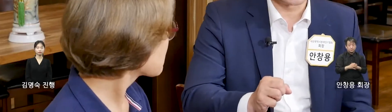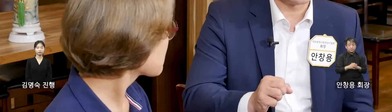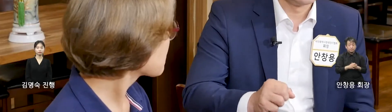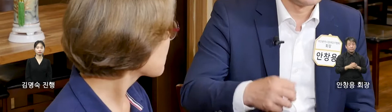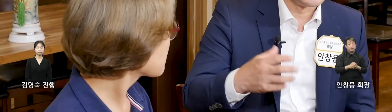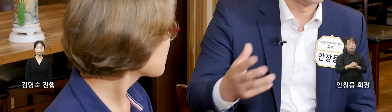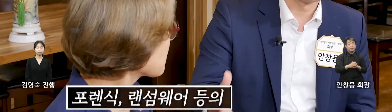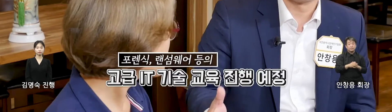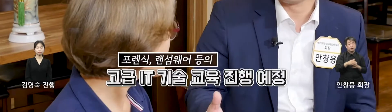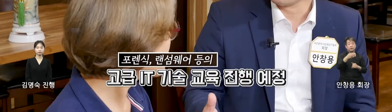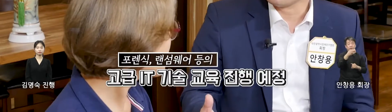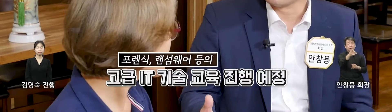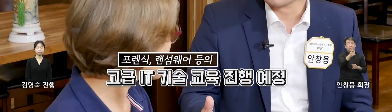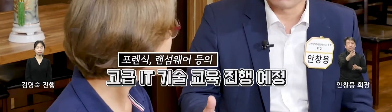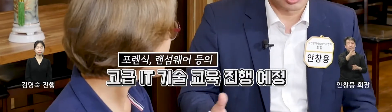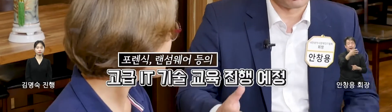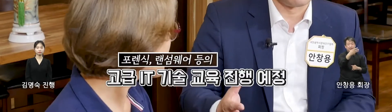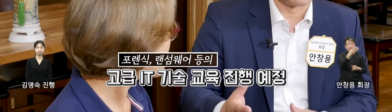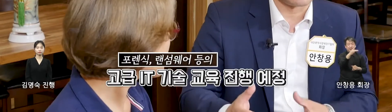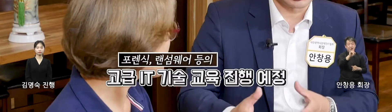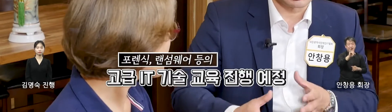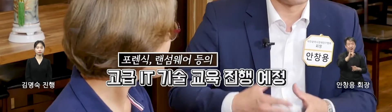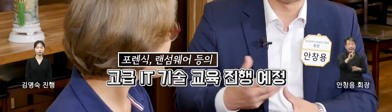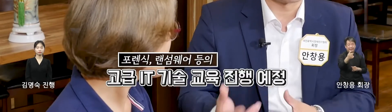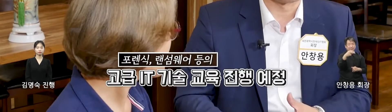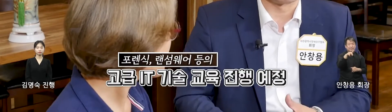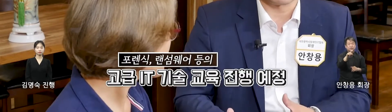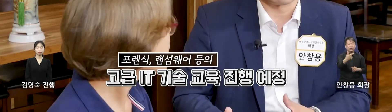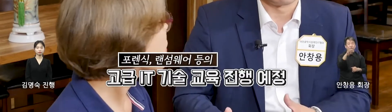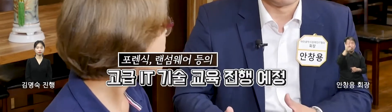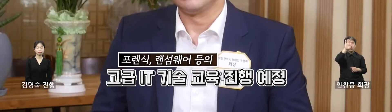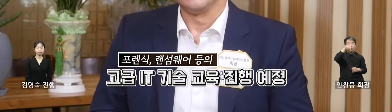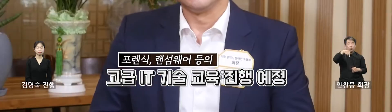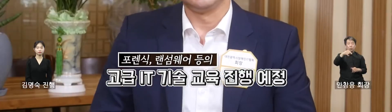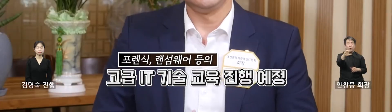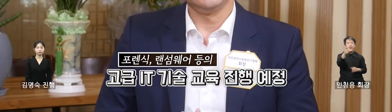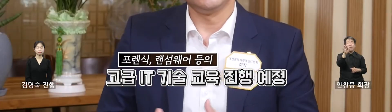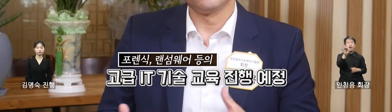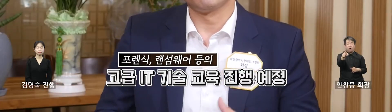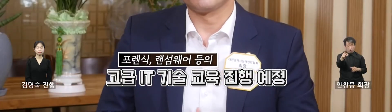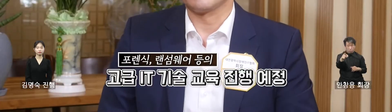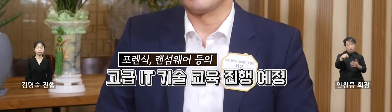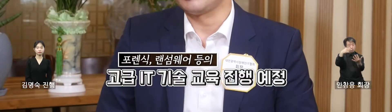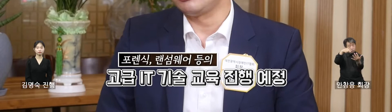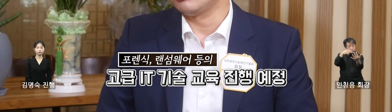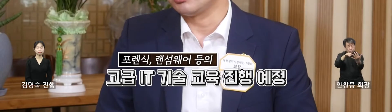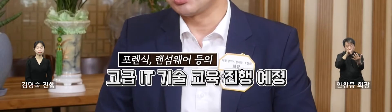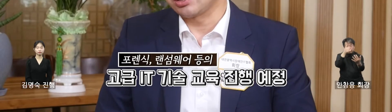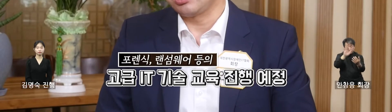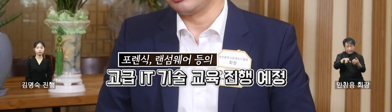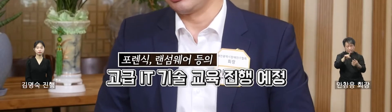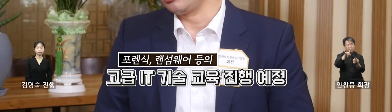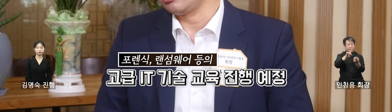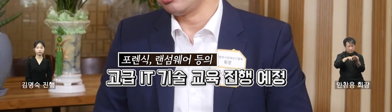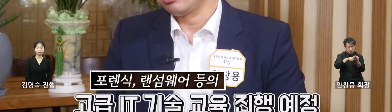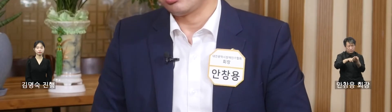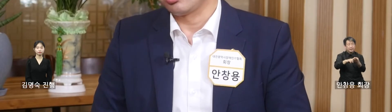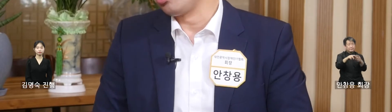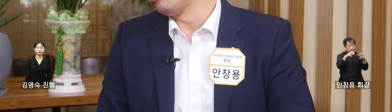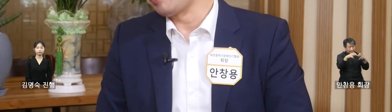포렌식이라든지 랜섬웨어 기술들을 갖다 교육하는 건데 이 교육 프로그램을 우리